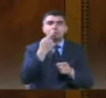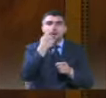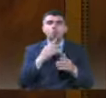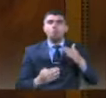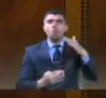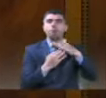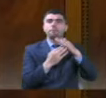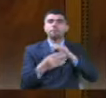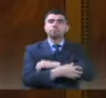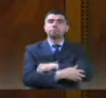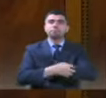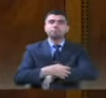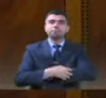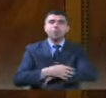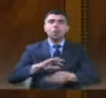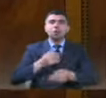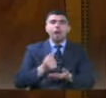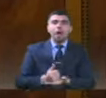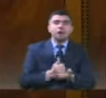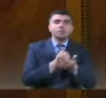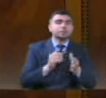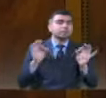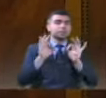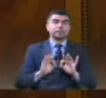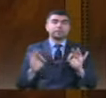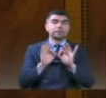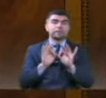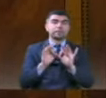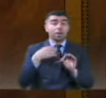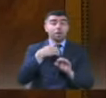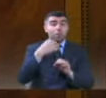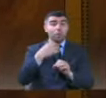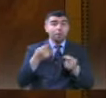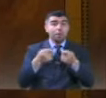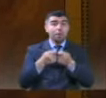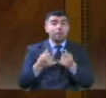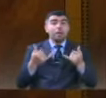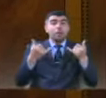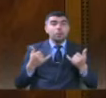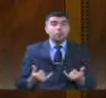والمتوسطة. ففي عهدكم أصبح الحوار الاجتماعي عبارة عن جلسات تشاور مفتوحة